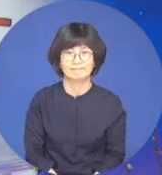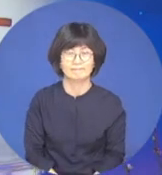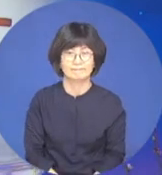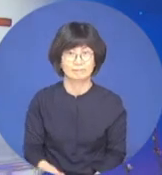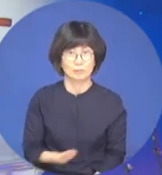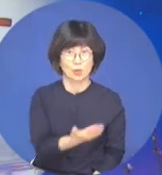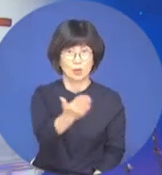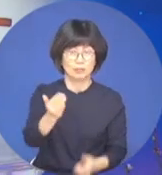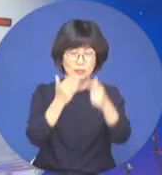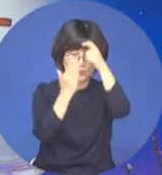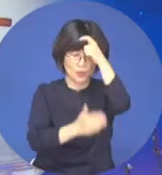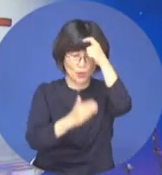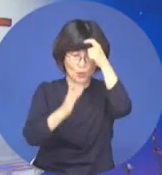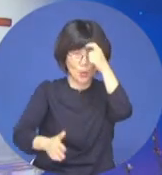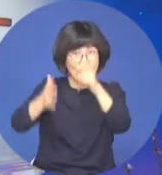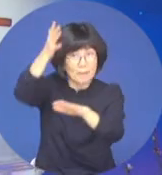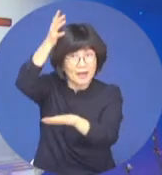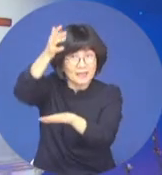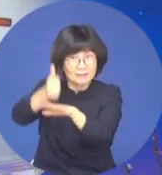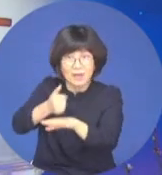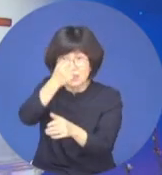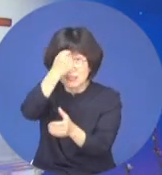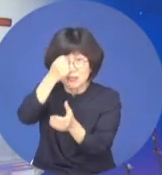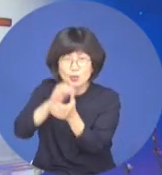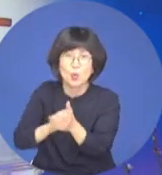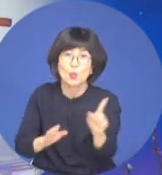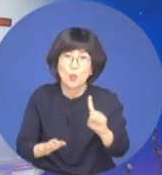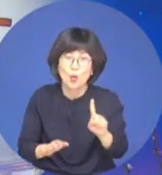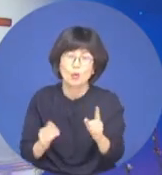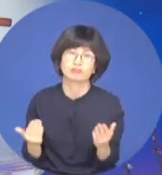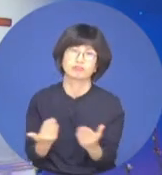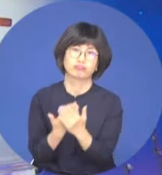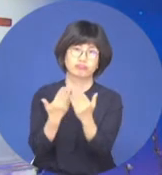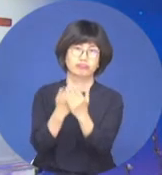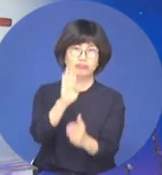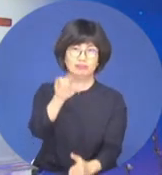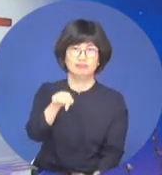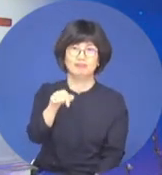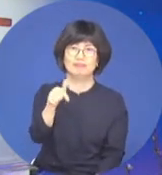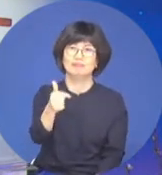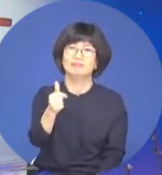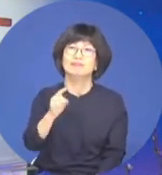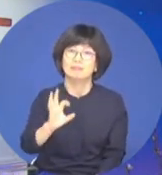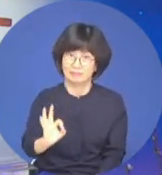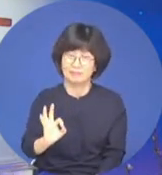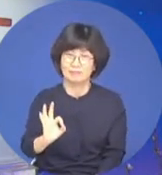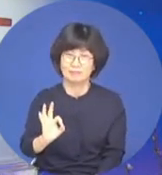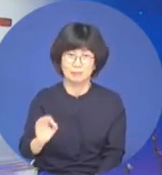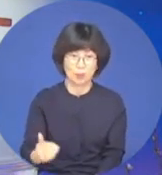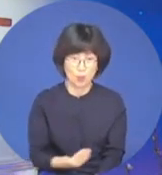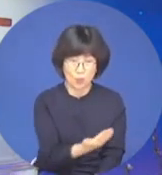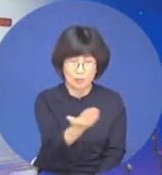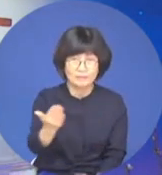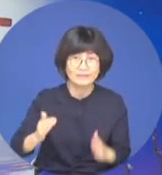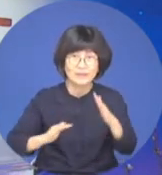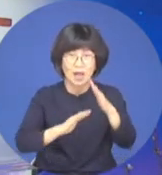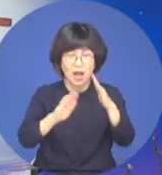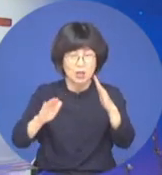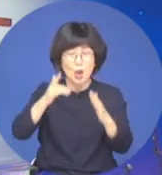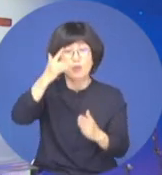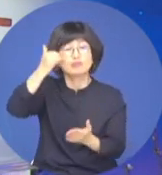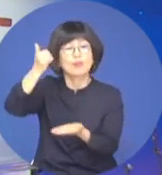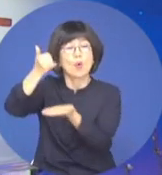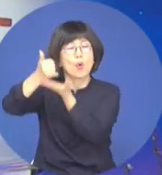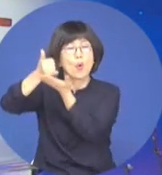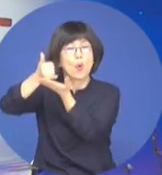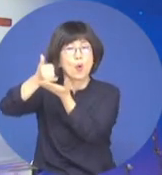성도의 마지막 기도 제목은 뭡니까? 부흥이에요. 부흥. 여러분 가정을 향한 부모의 마지막 기도는 부흥이어야